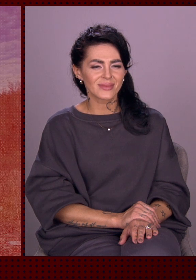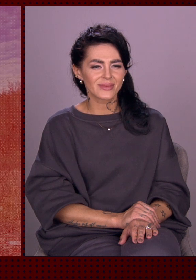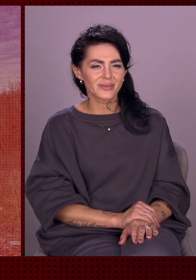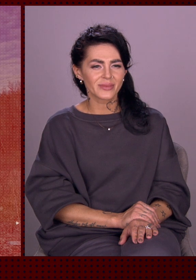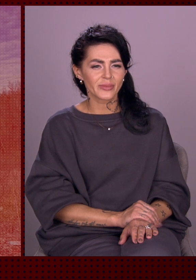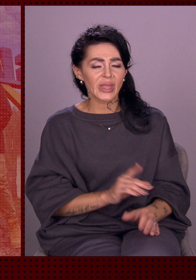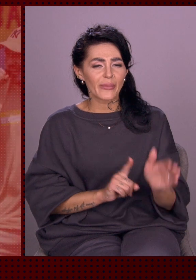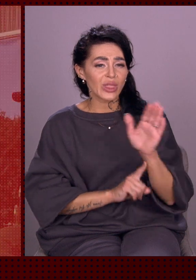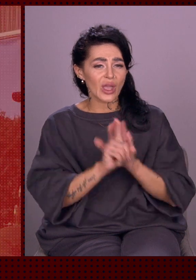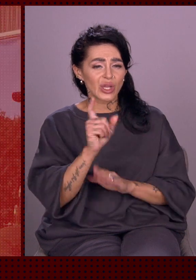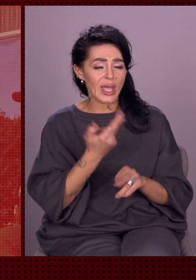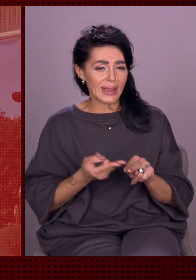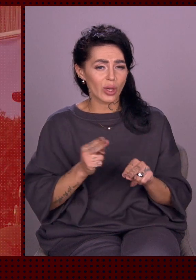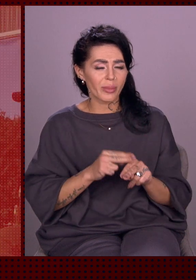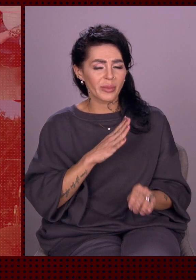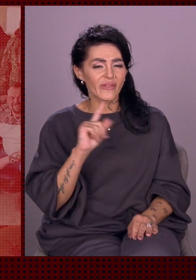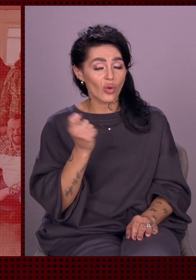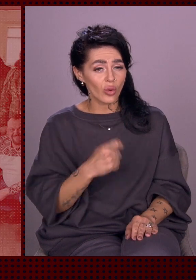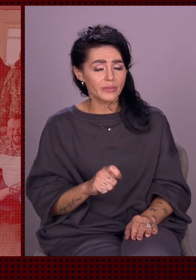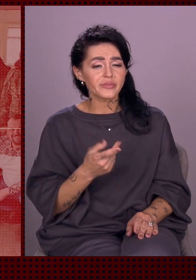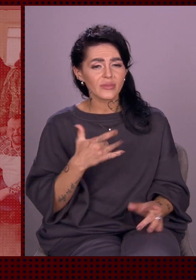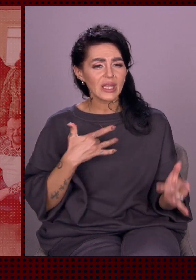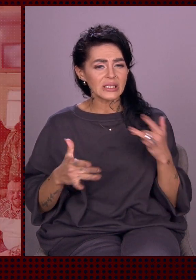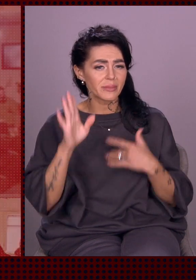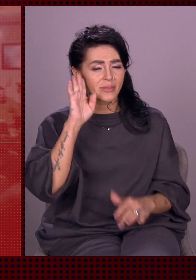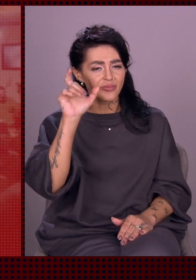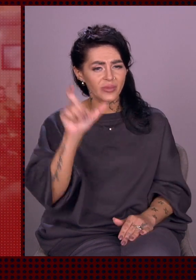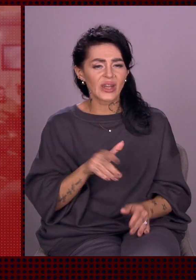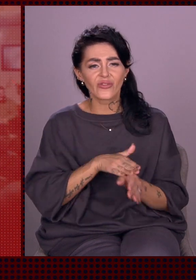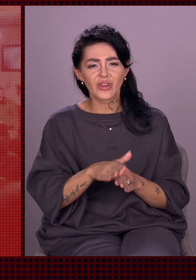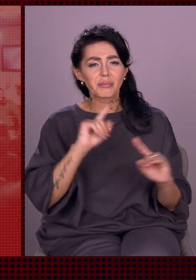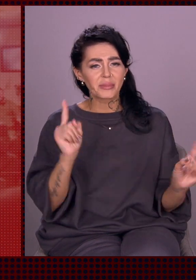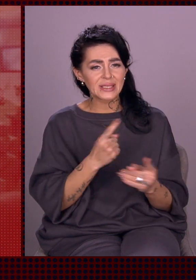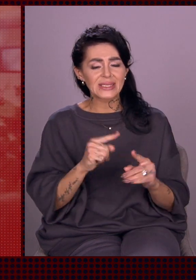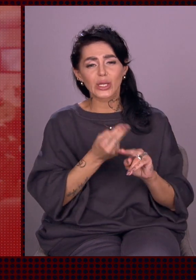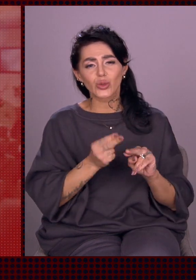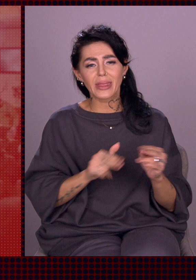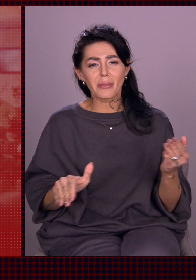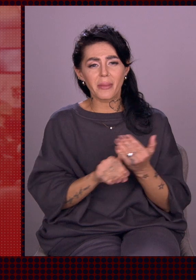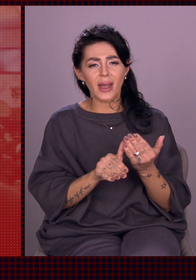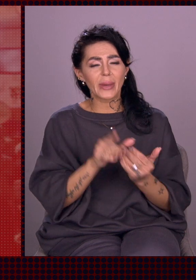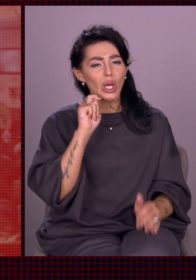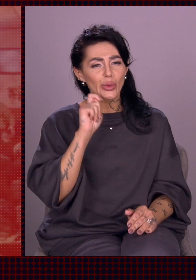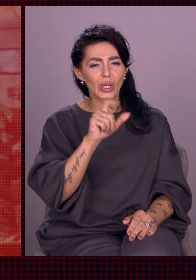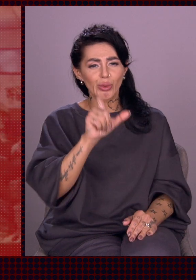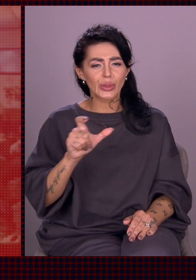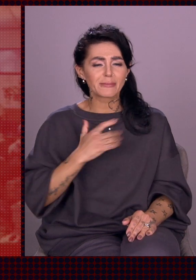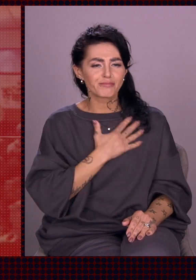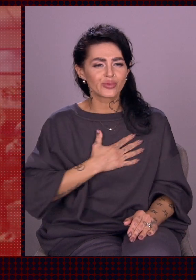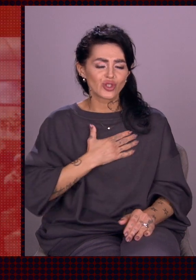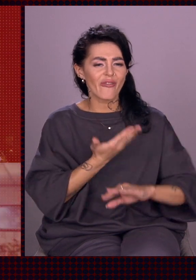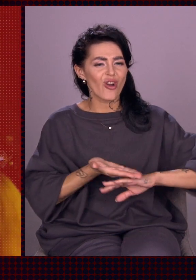З початком повномасштабного вторгнення артист виконує пісні, які допомагають українцям пережити важкі часи.